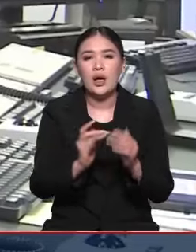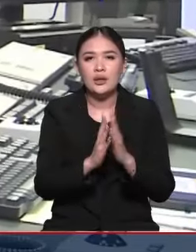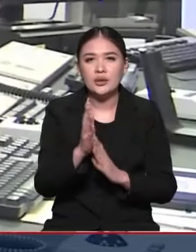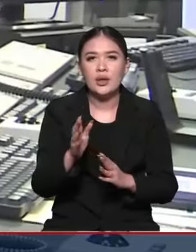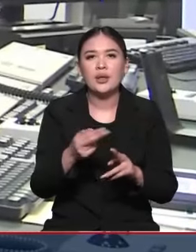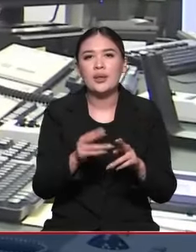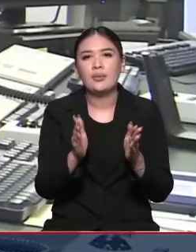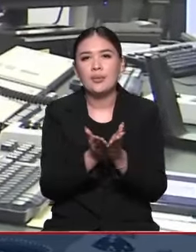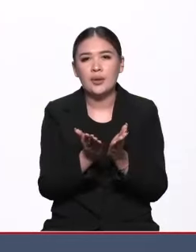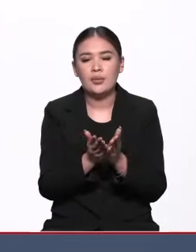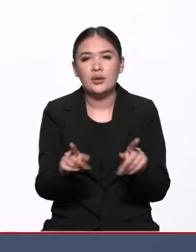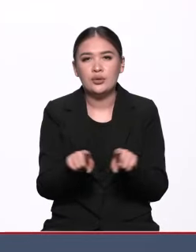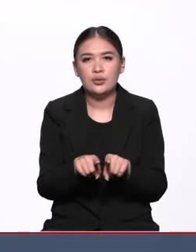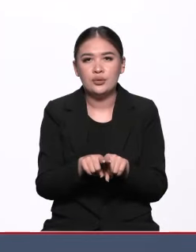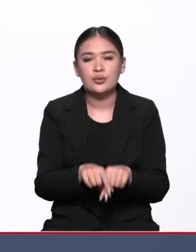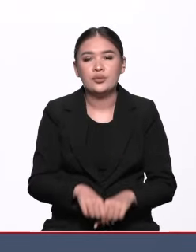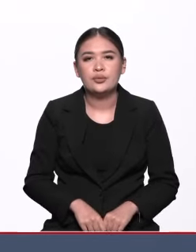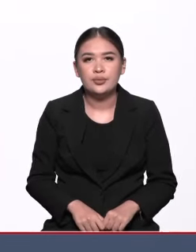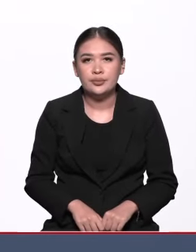производстве мебели.